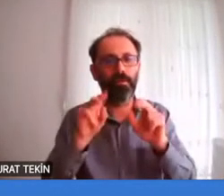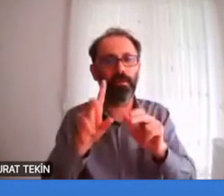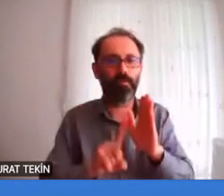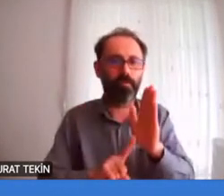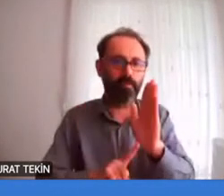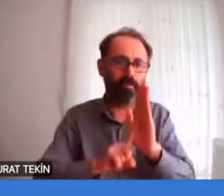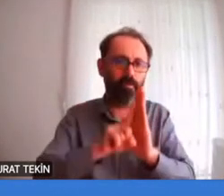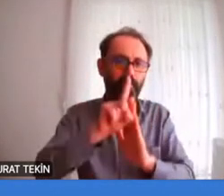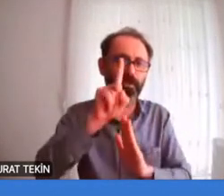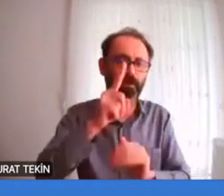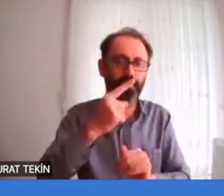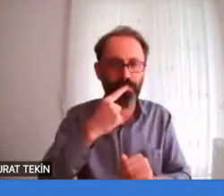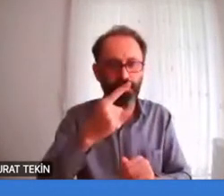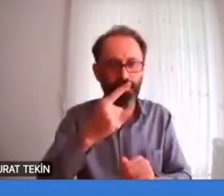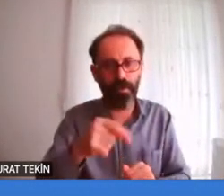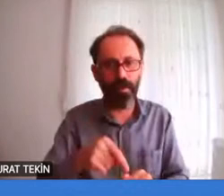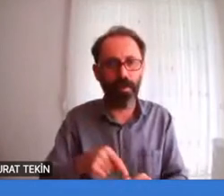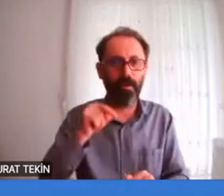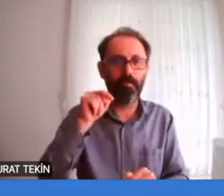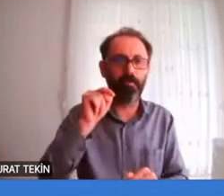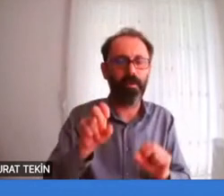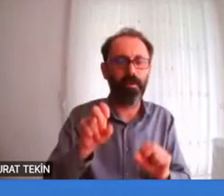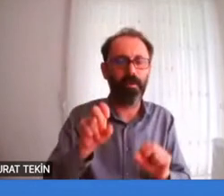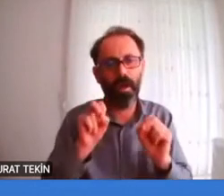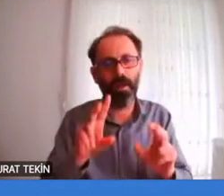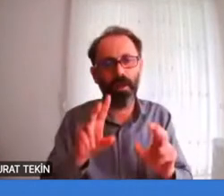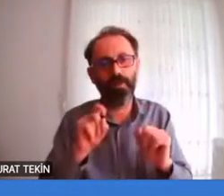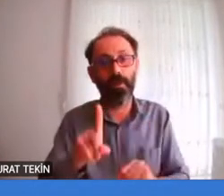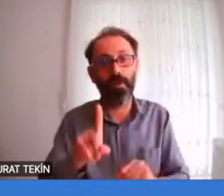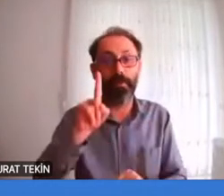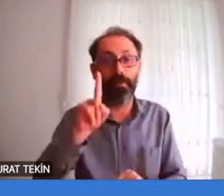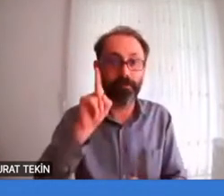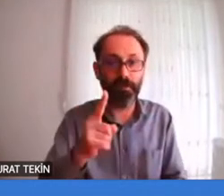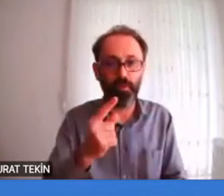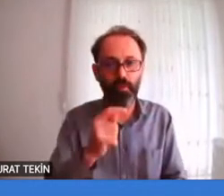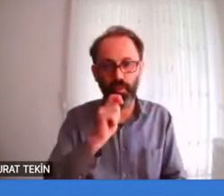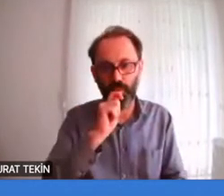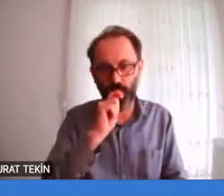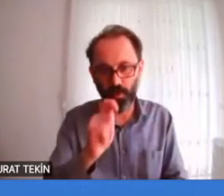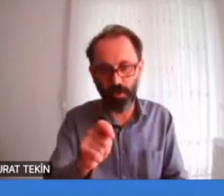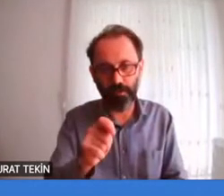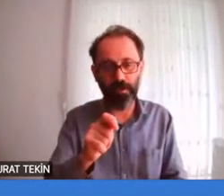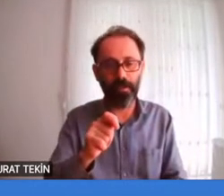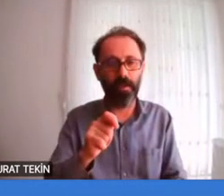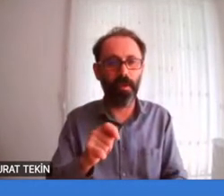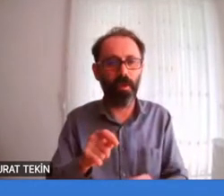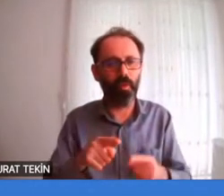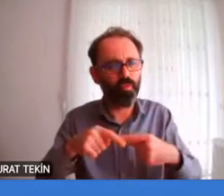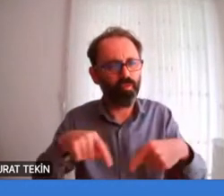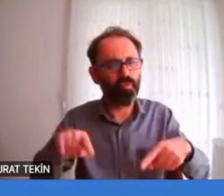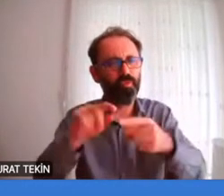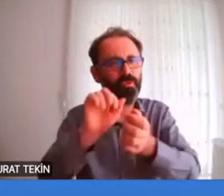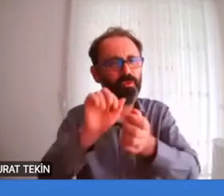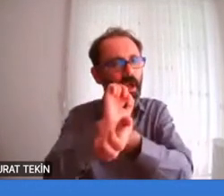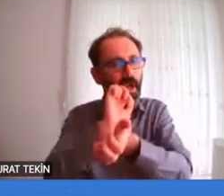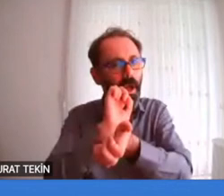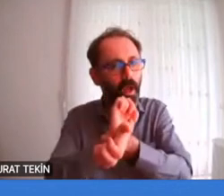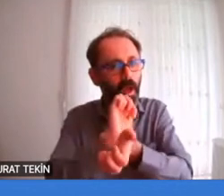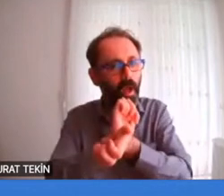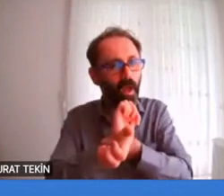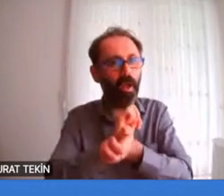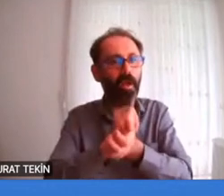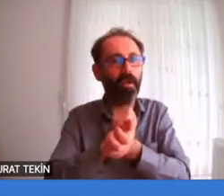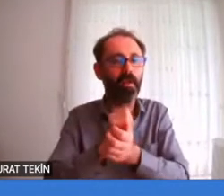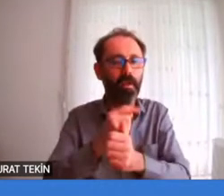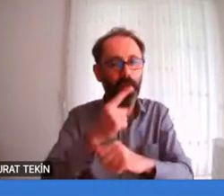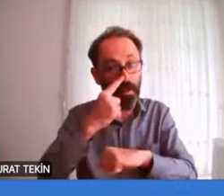alıyor bir kelimeyle, bir sözle işte aileyi ikna edebildi. Ama bu hocanın başarısıyla ikna etti. Bunu kabul